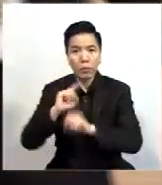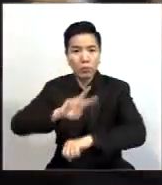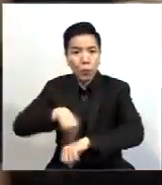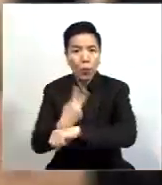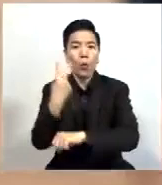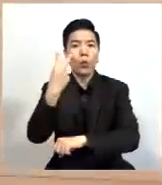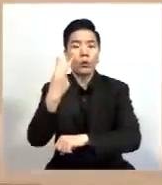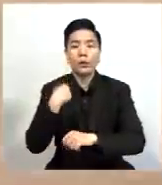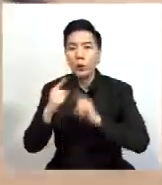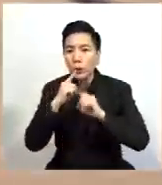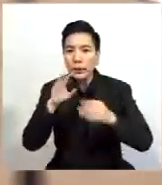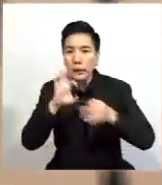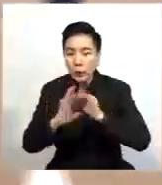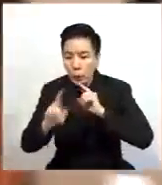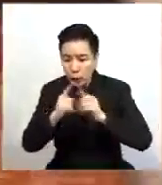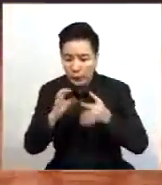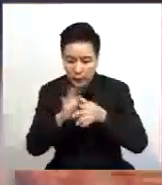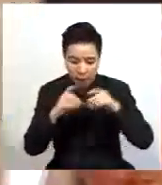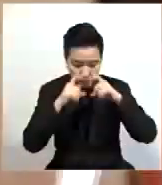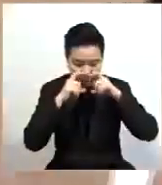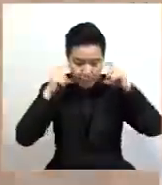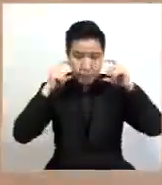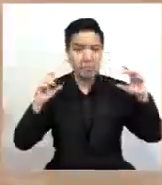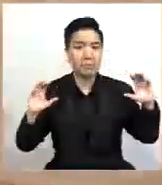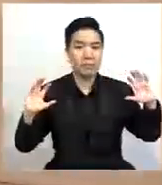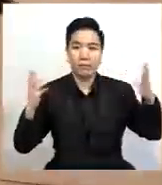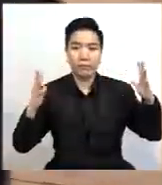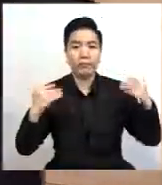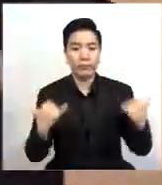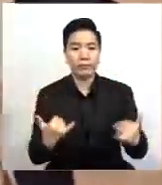2ชั่วโมงเท่านั้นไม่ได้เจรจาหรือว่าพูดคุยเรื่องหน้ากากกับนายสอนสุวีแต่อย่างใดค่ะ